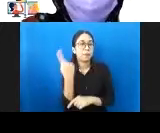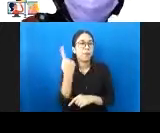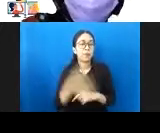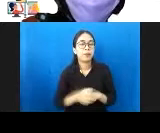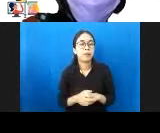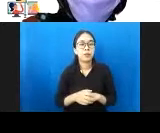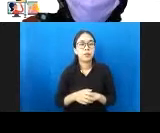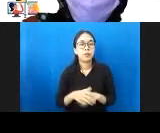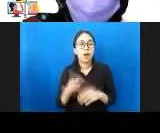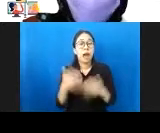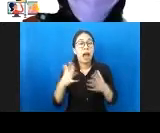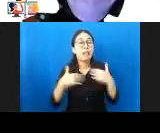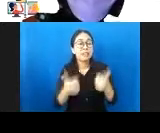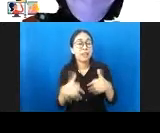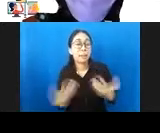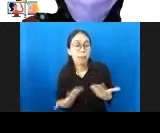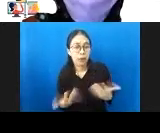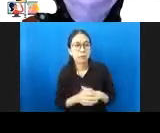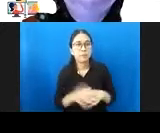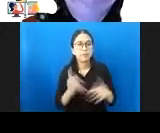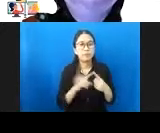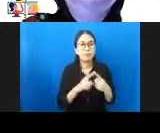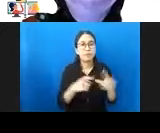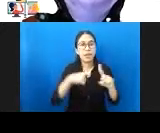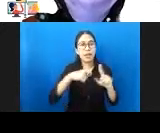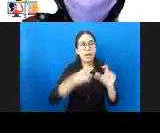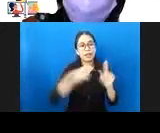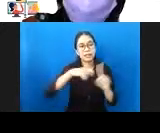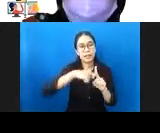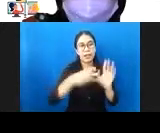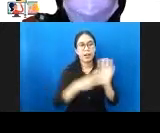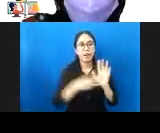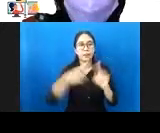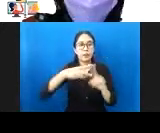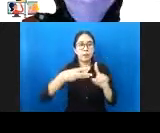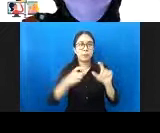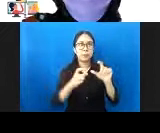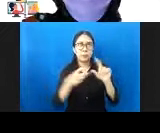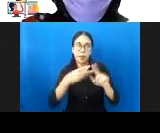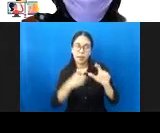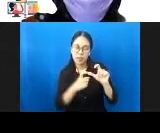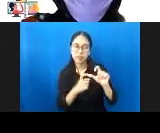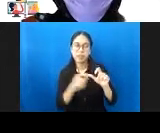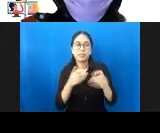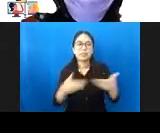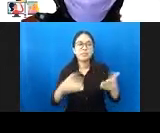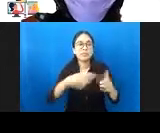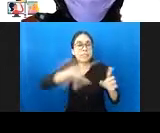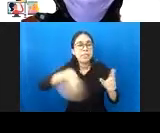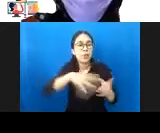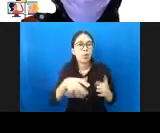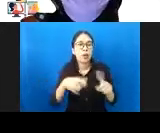Satgas ini adalah SK MTBS di lingkungan Kabupaten Bandung. Kemudian yang kedua,